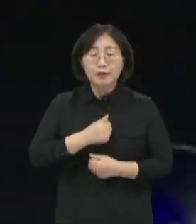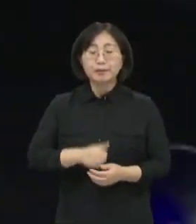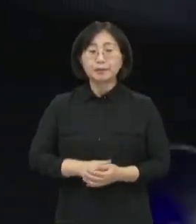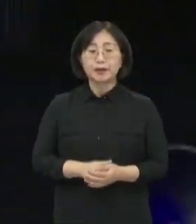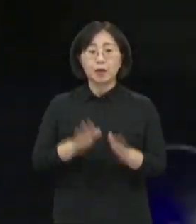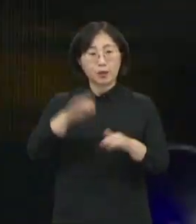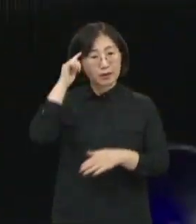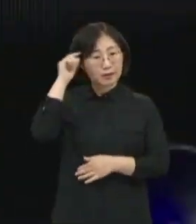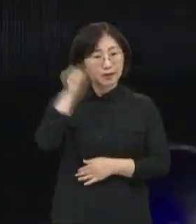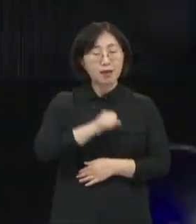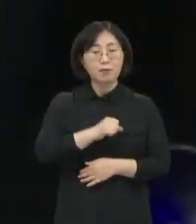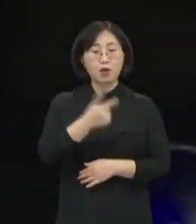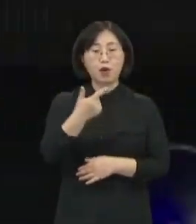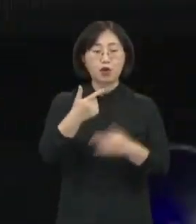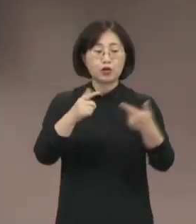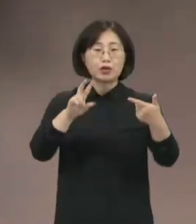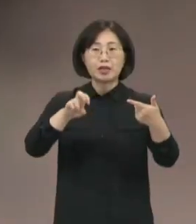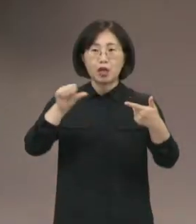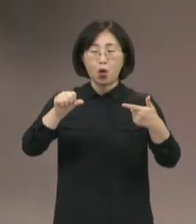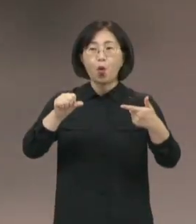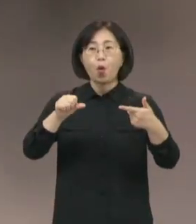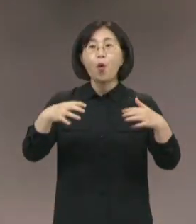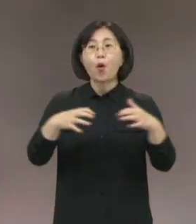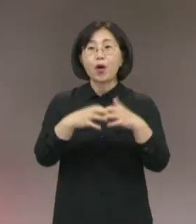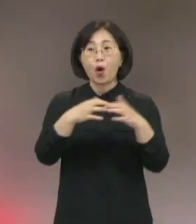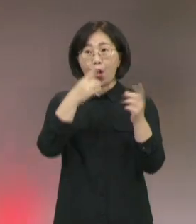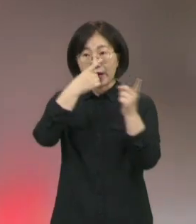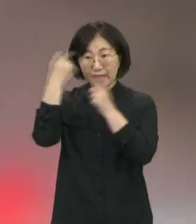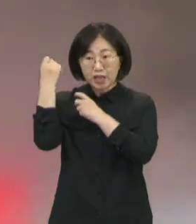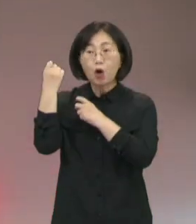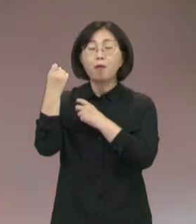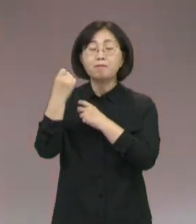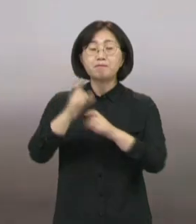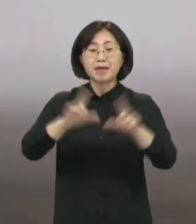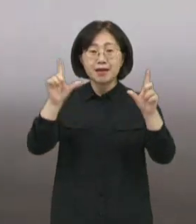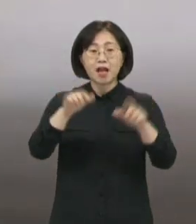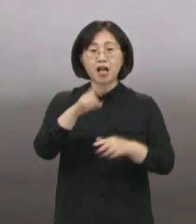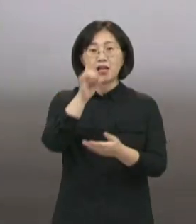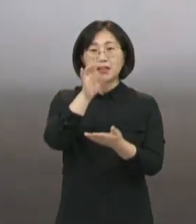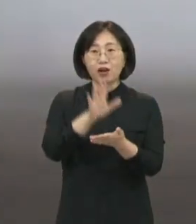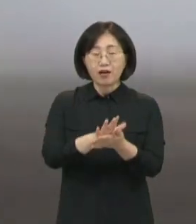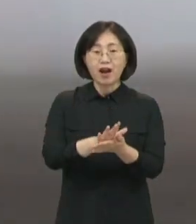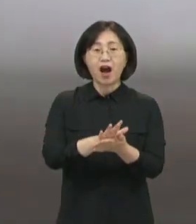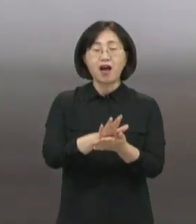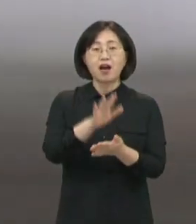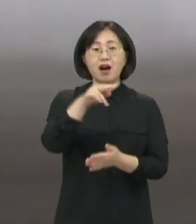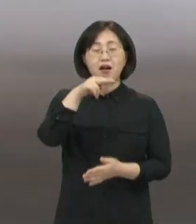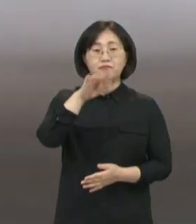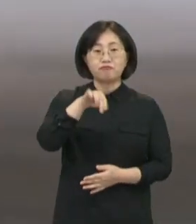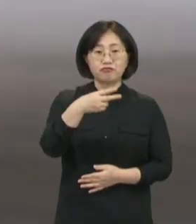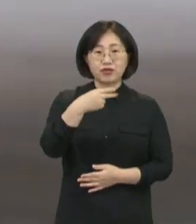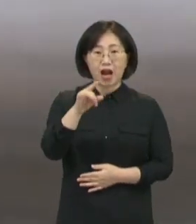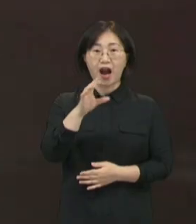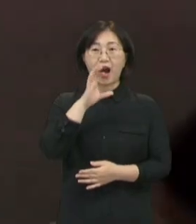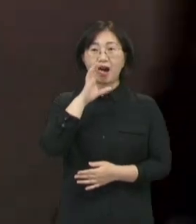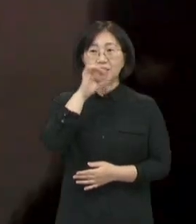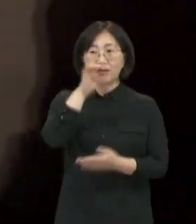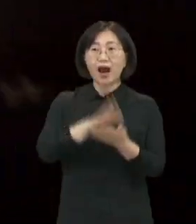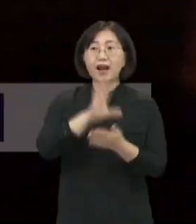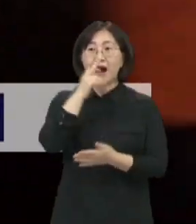오늘 새벽 6.25 전쟁 기념일을 맞아 폭주족들이 활개를 친 곳은 천안 신부동과 불당동, 천안 아산역